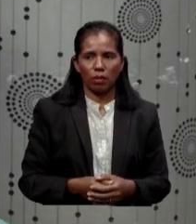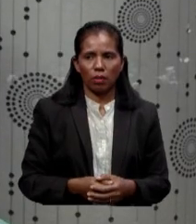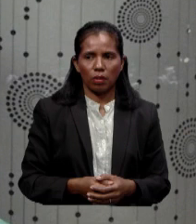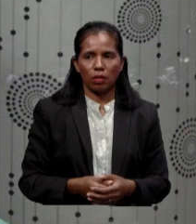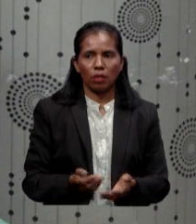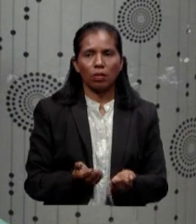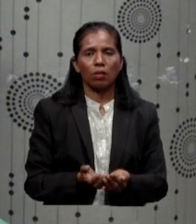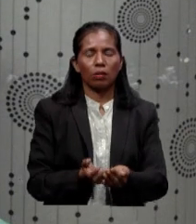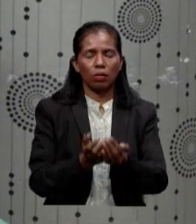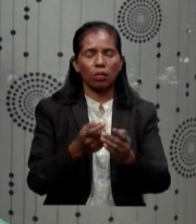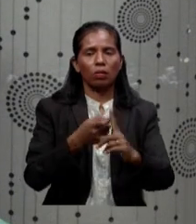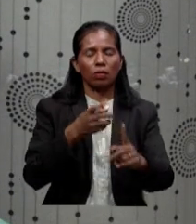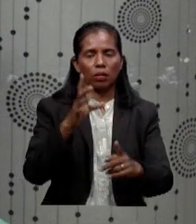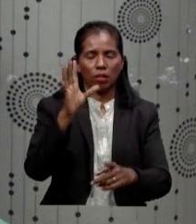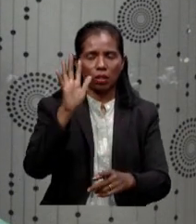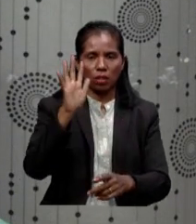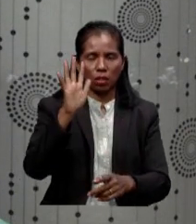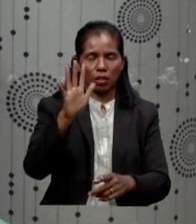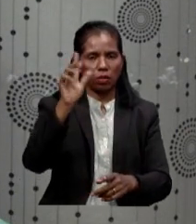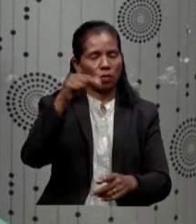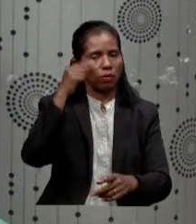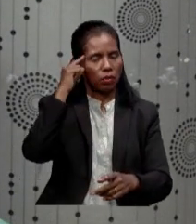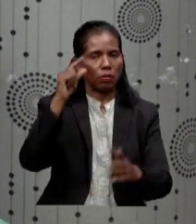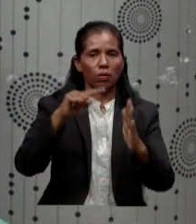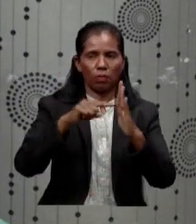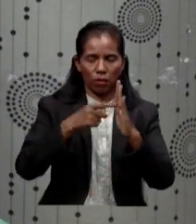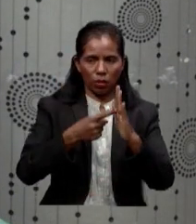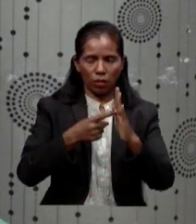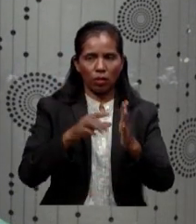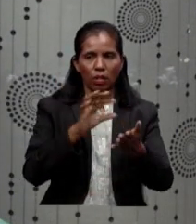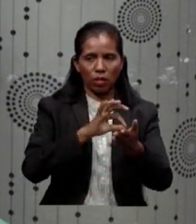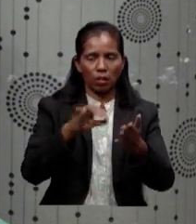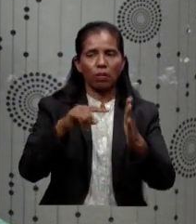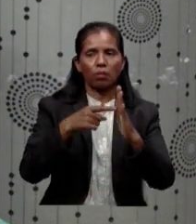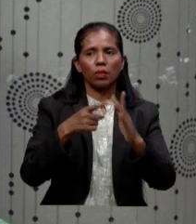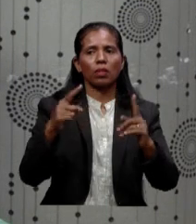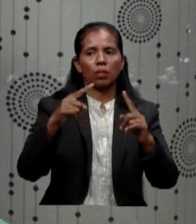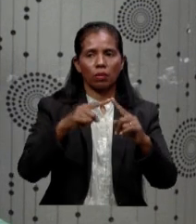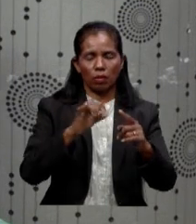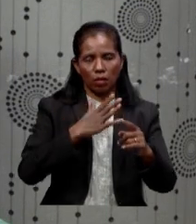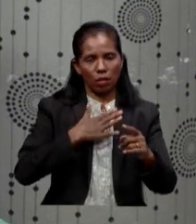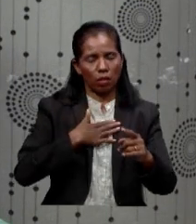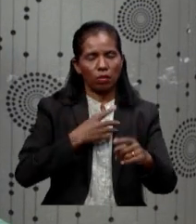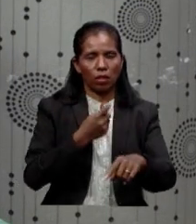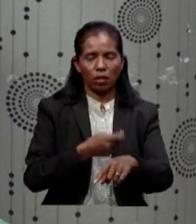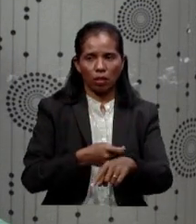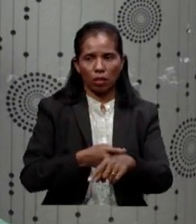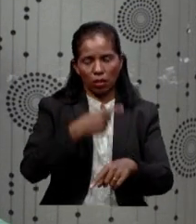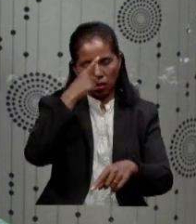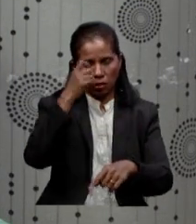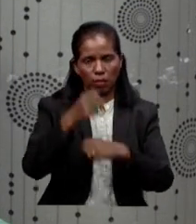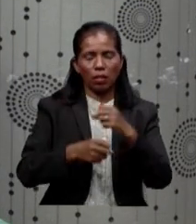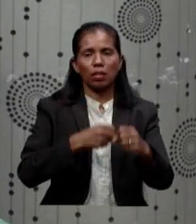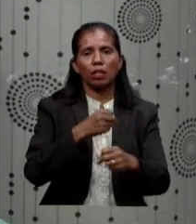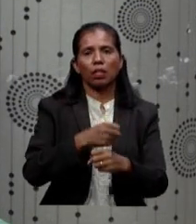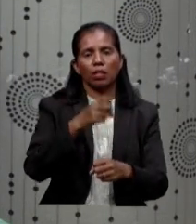husi kintu governo maka hahu asina hahu quando to hahu ne tempo ta matina rua ne ba